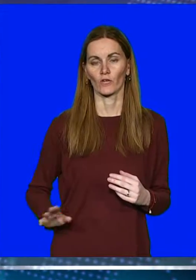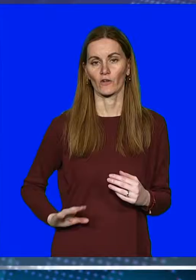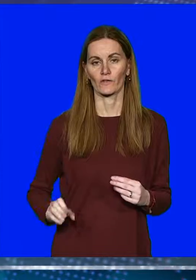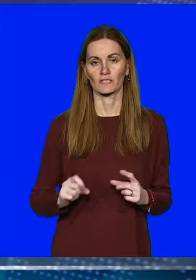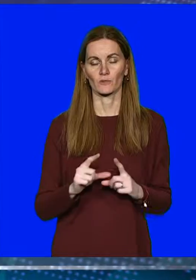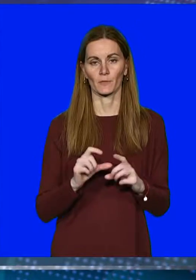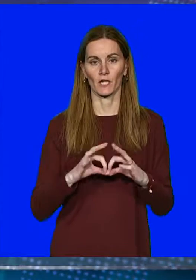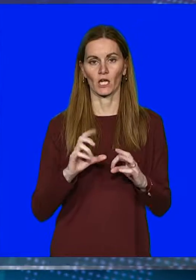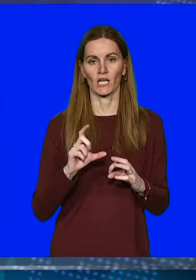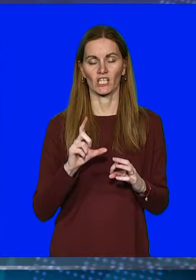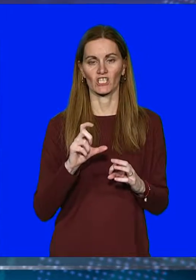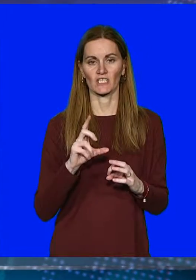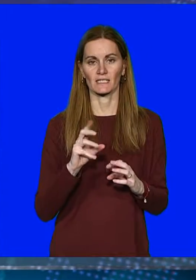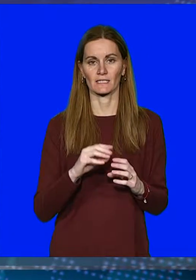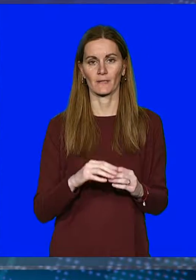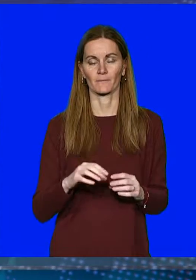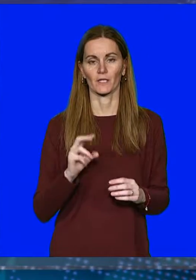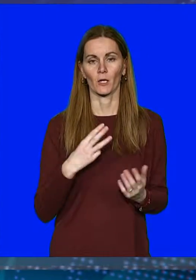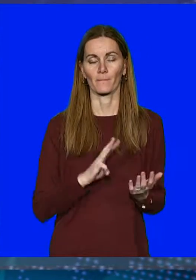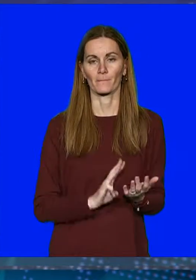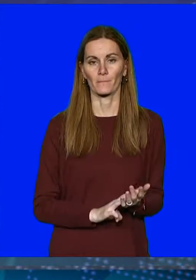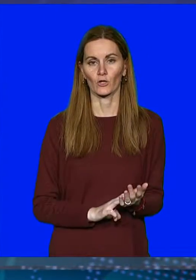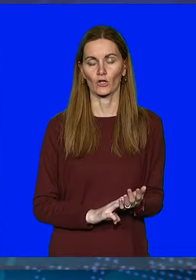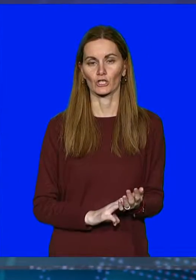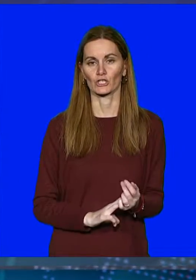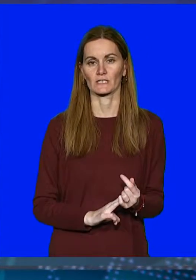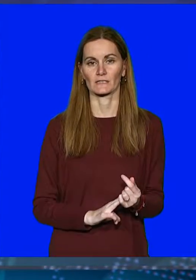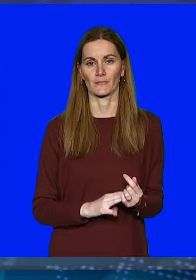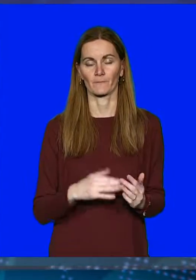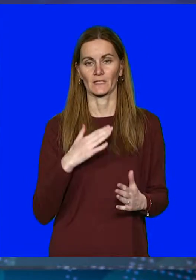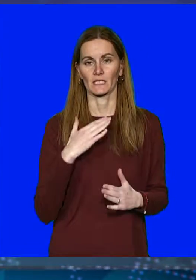Palčicu, radi se radovi na vrtiću, dječjem vrtiću Mokošici,